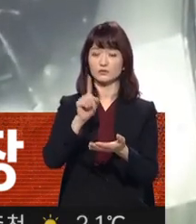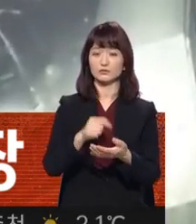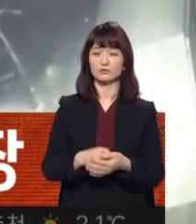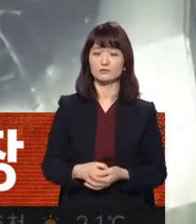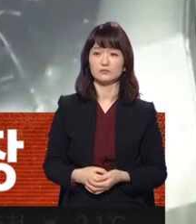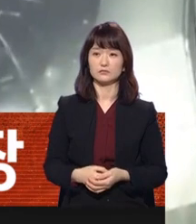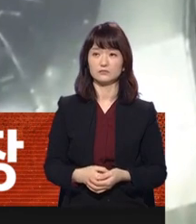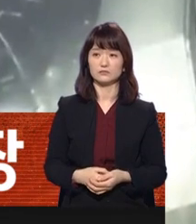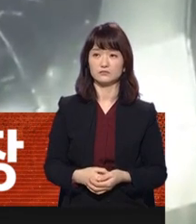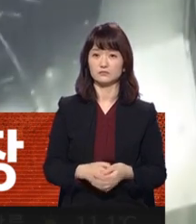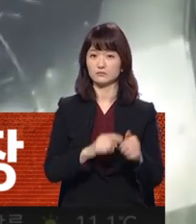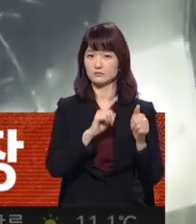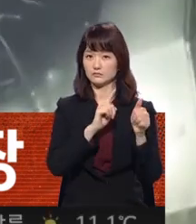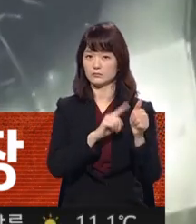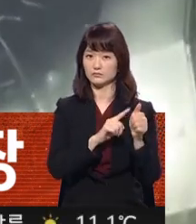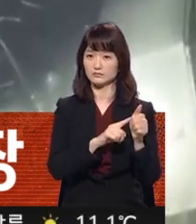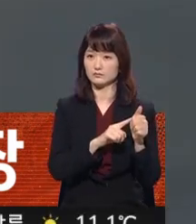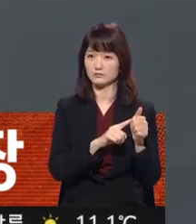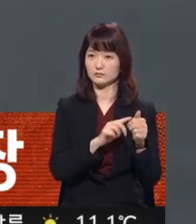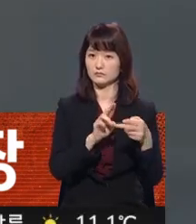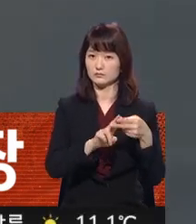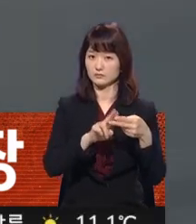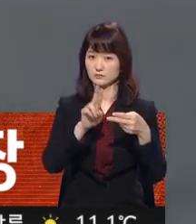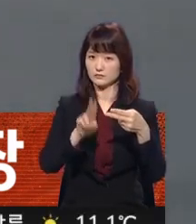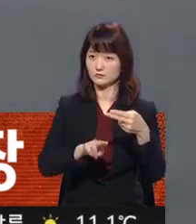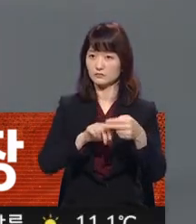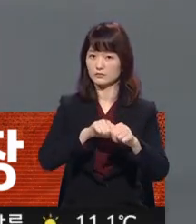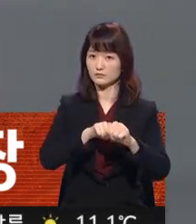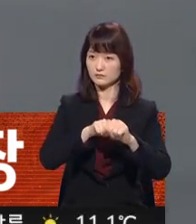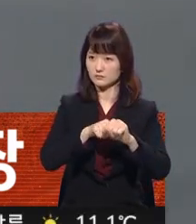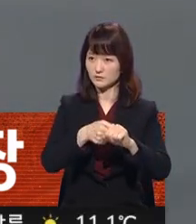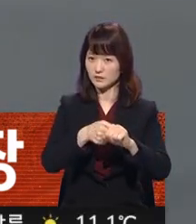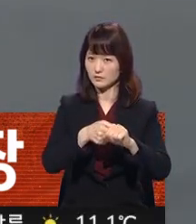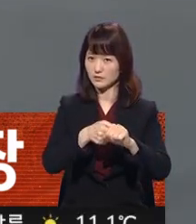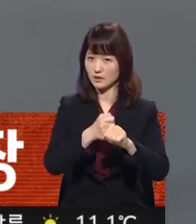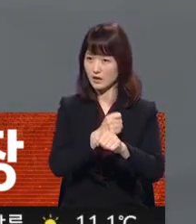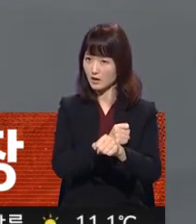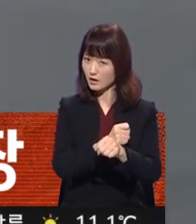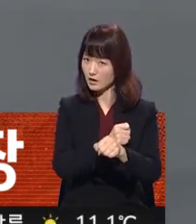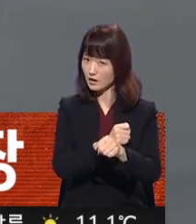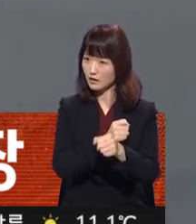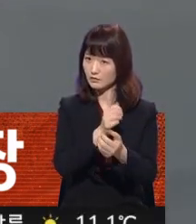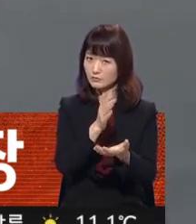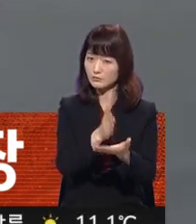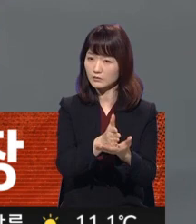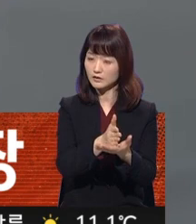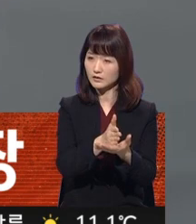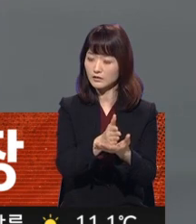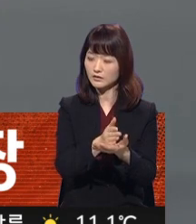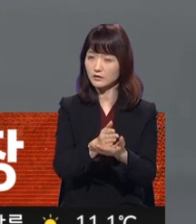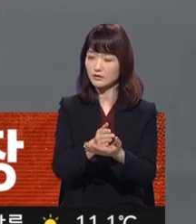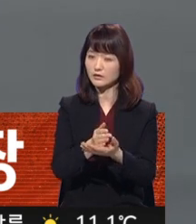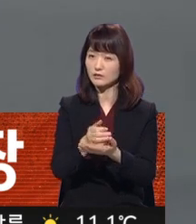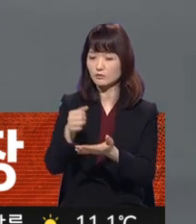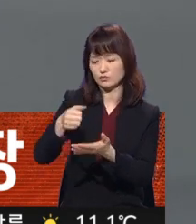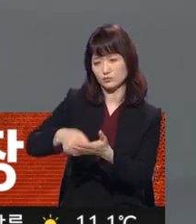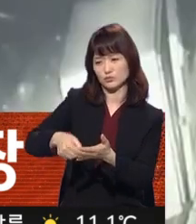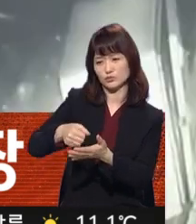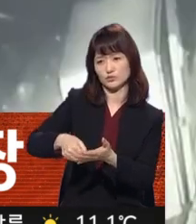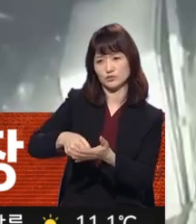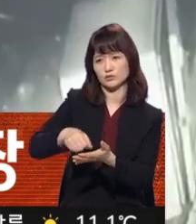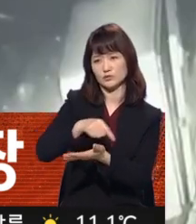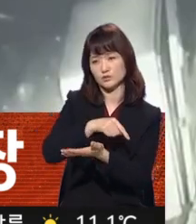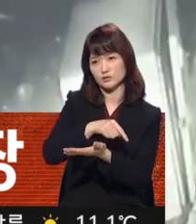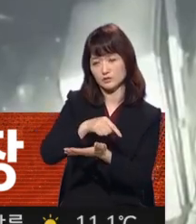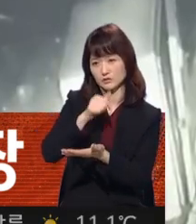지금 저 남성에게 과연 형사처벌을 내릴 수 있을까 손괴죄는 고의로 한